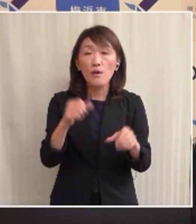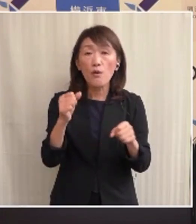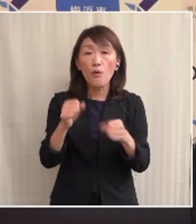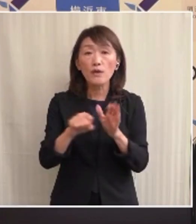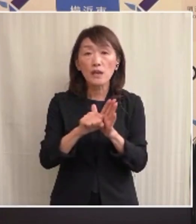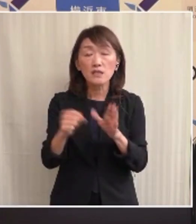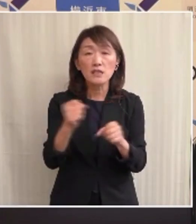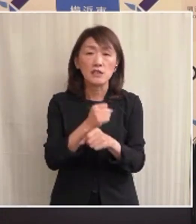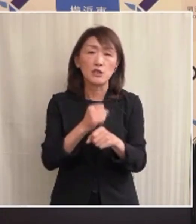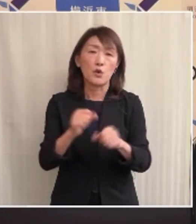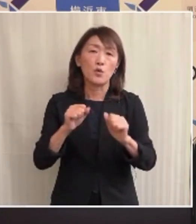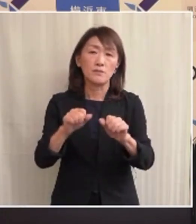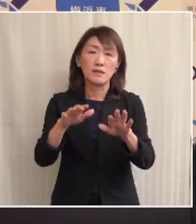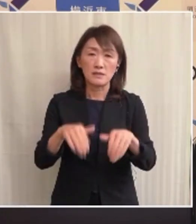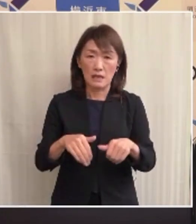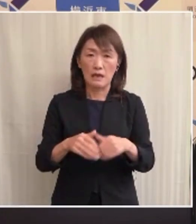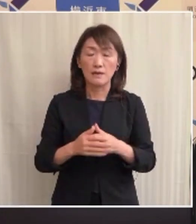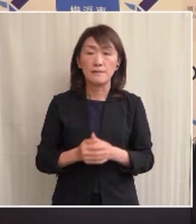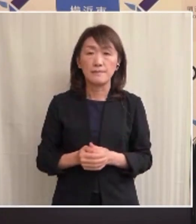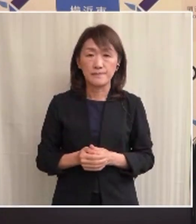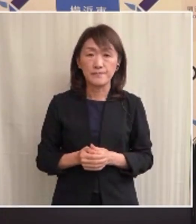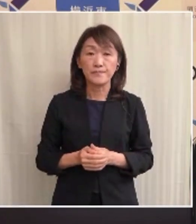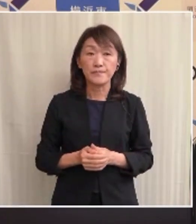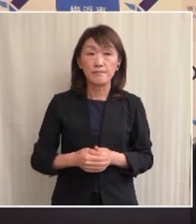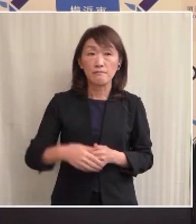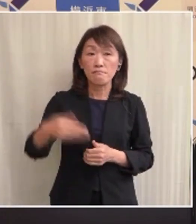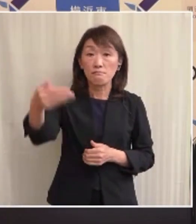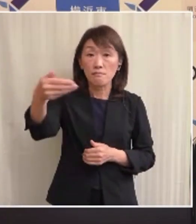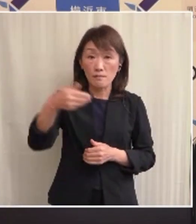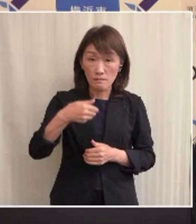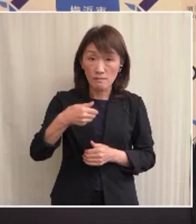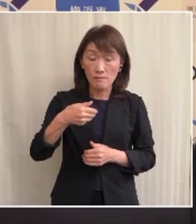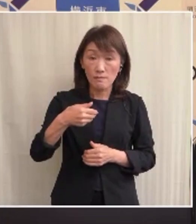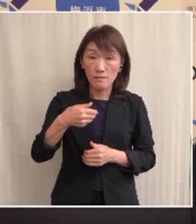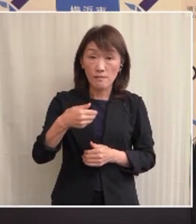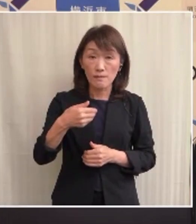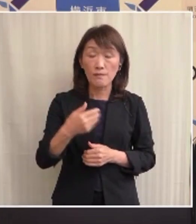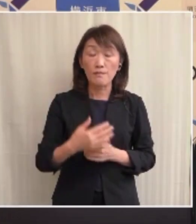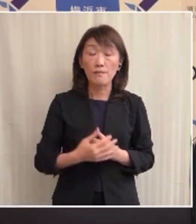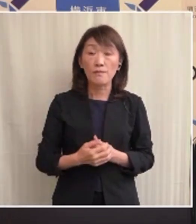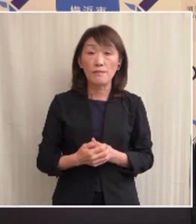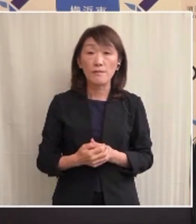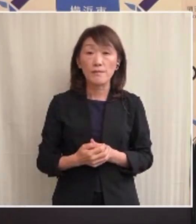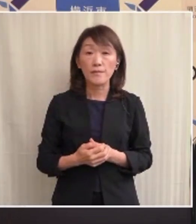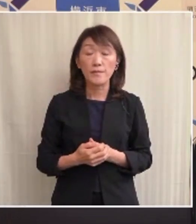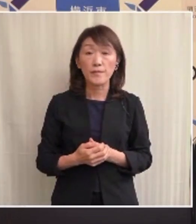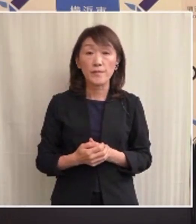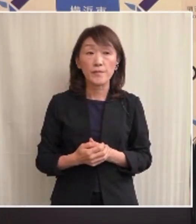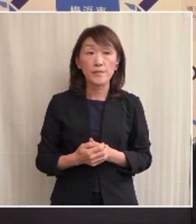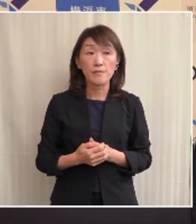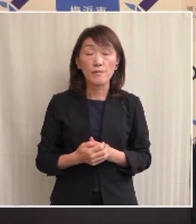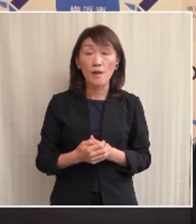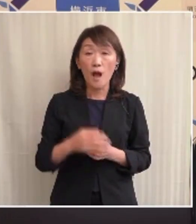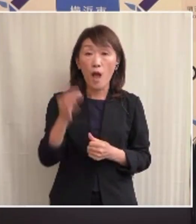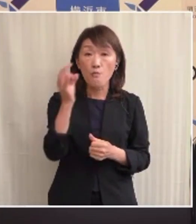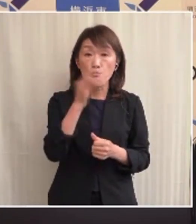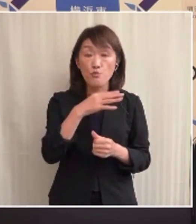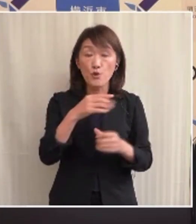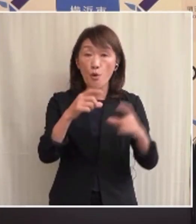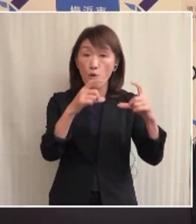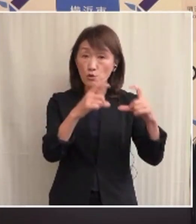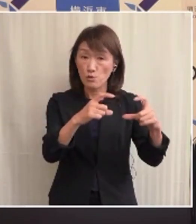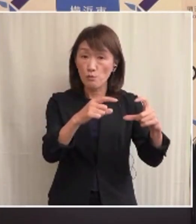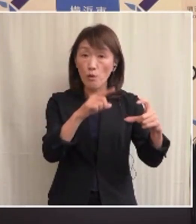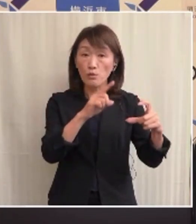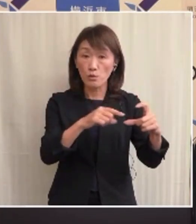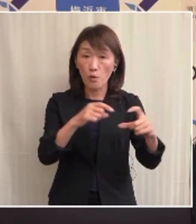です。すいません、補足でごめんなさい。 ありがとうございます。あともう1点ありまして、これ無料クーポン と、紙